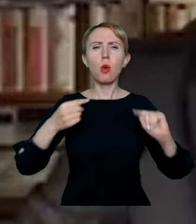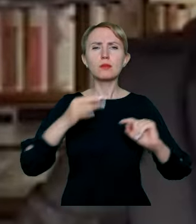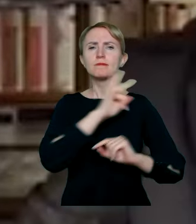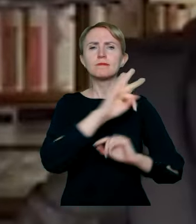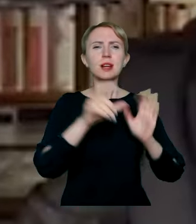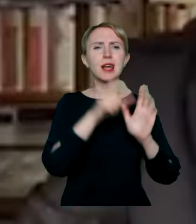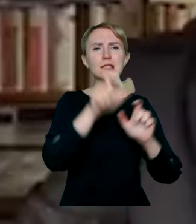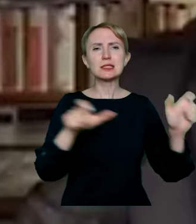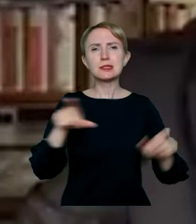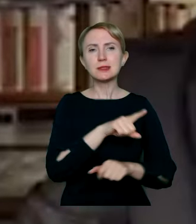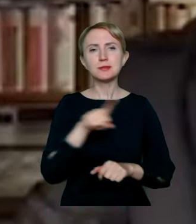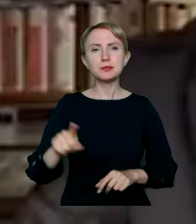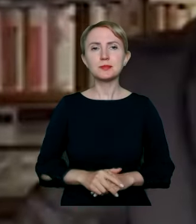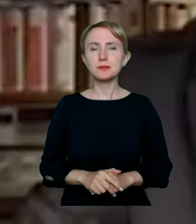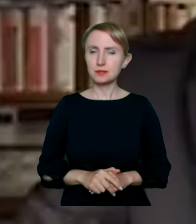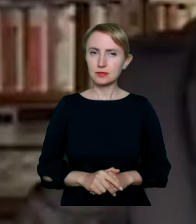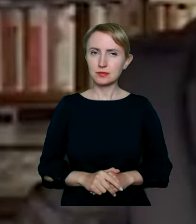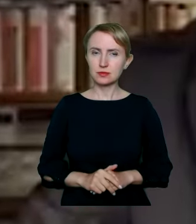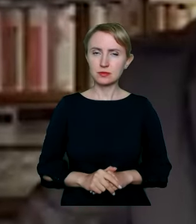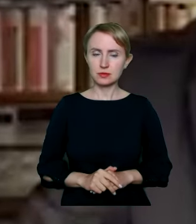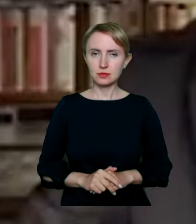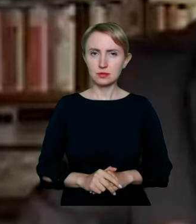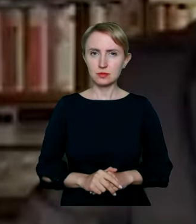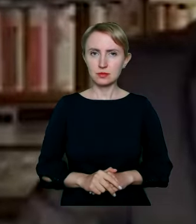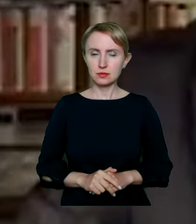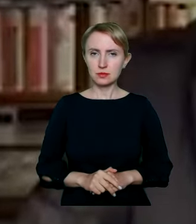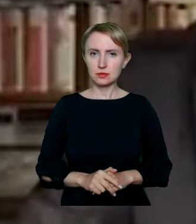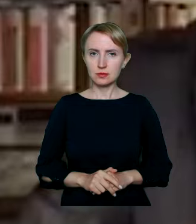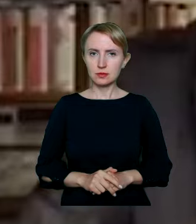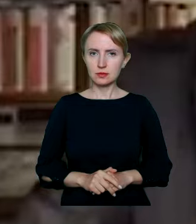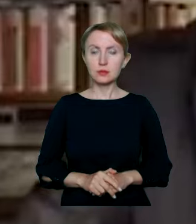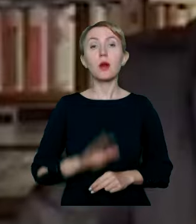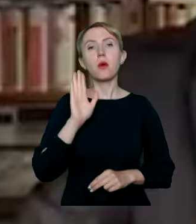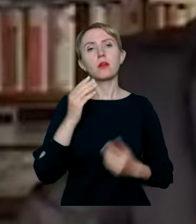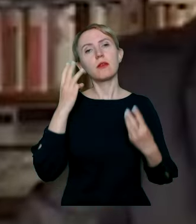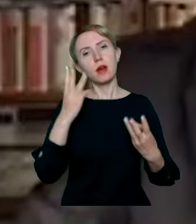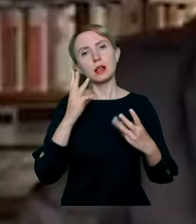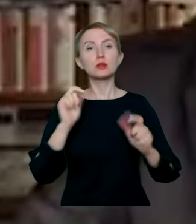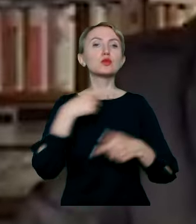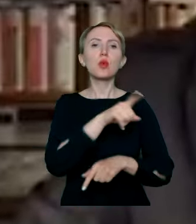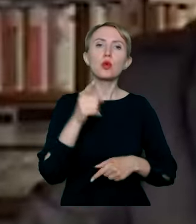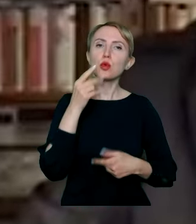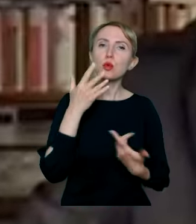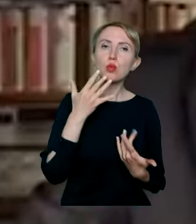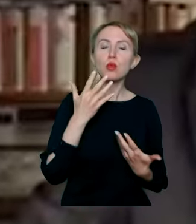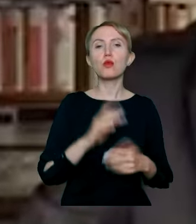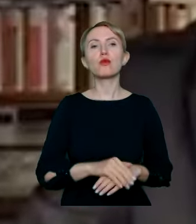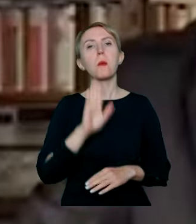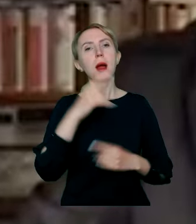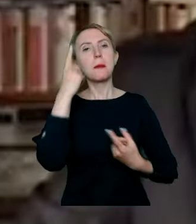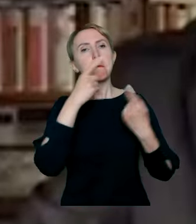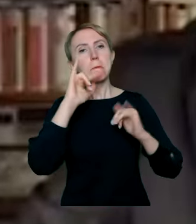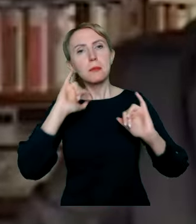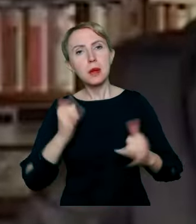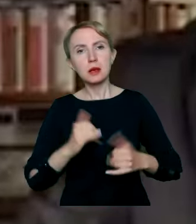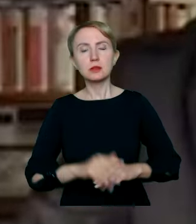kandydatów tutaj jakkolwiek oczywiście ma znaczenie to, co mówią, jakie głoszą poglądy, gdzieś tam